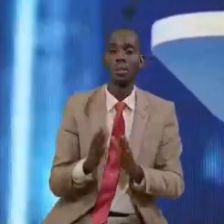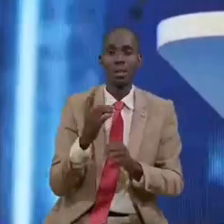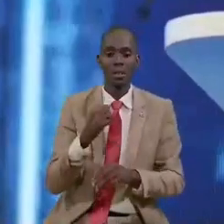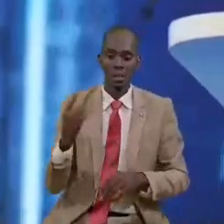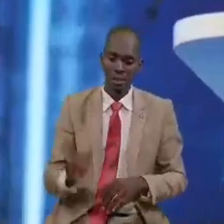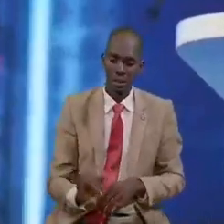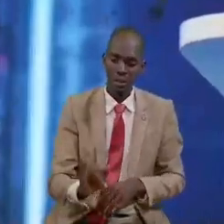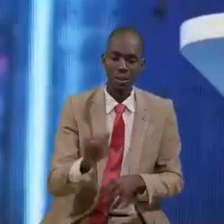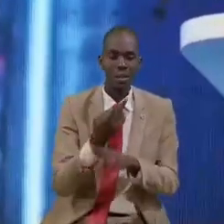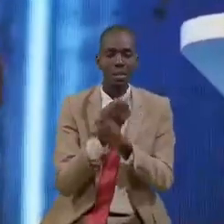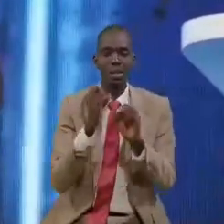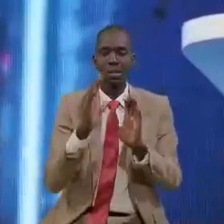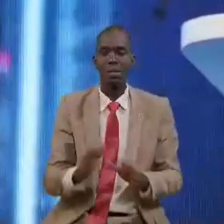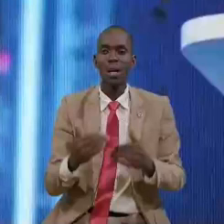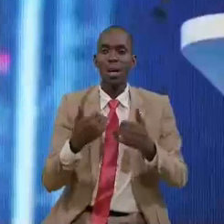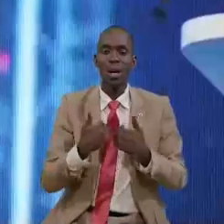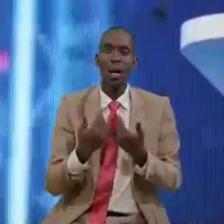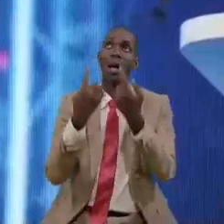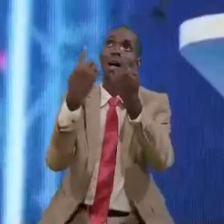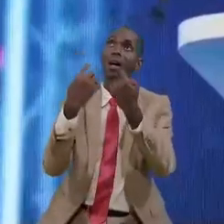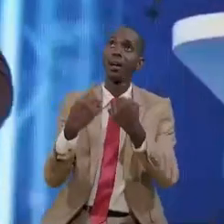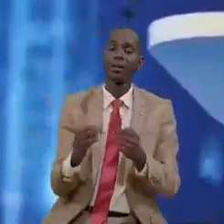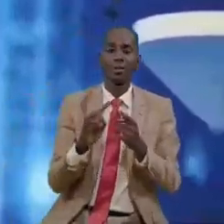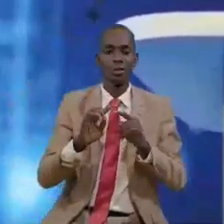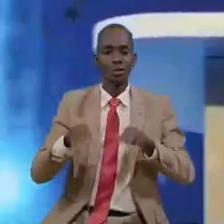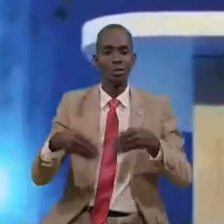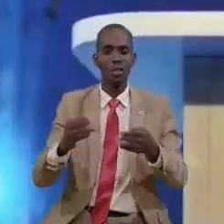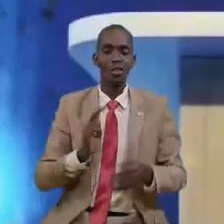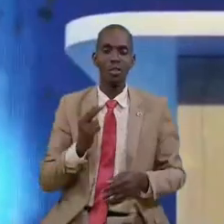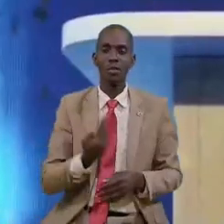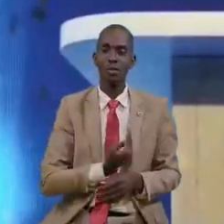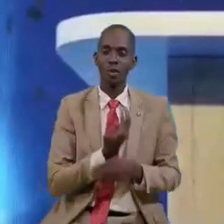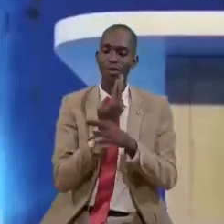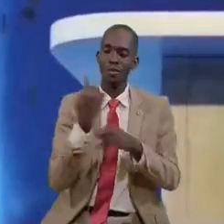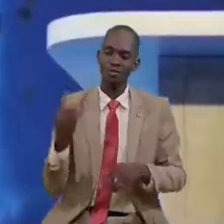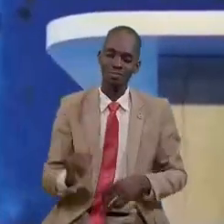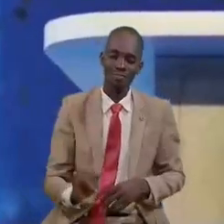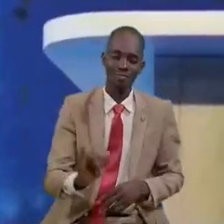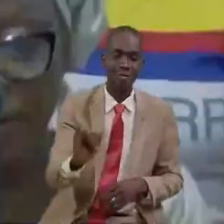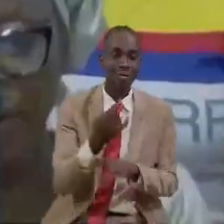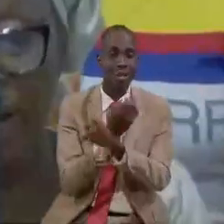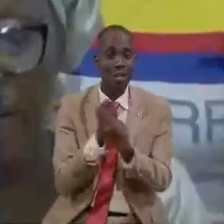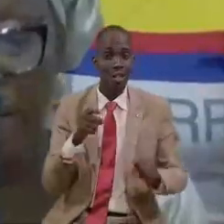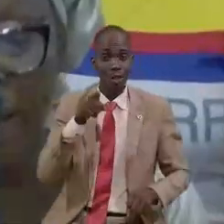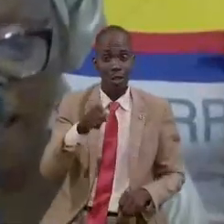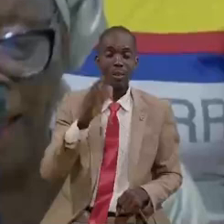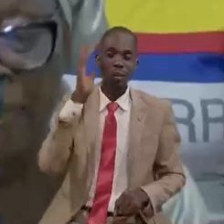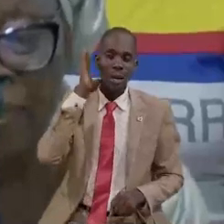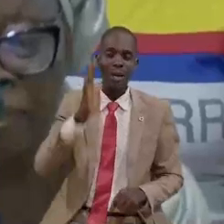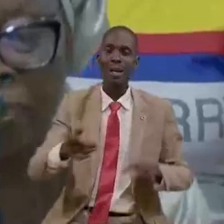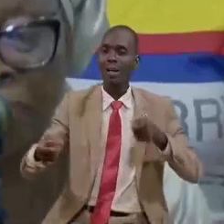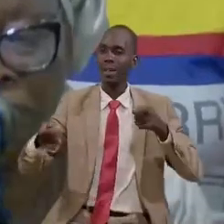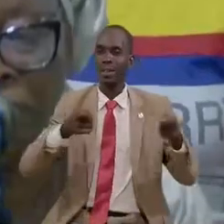le Rédempteur éternel est venu nous donner la rédemption éternelle. Vous allez régner.